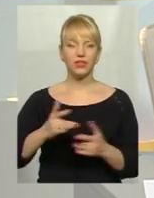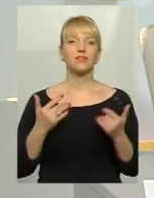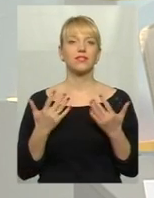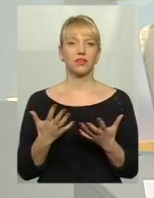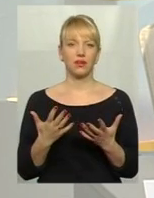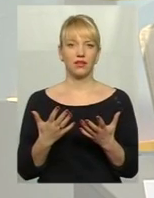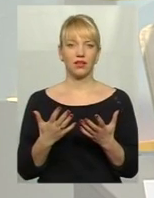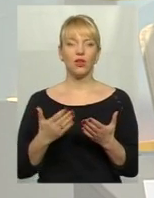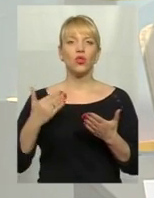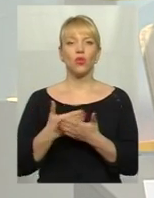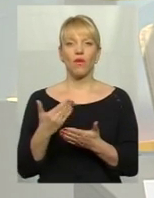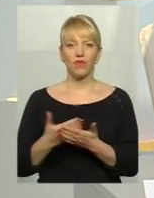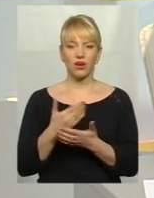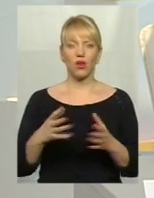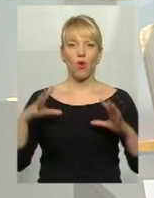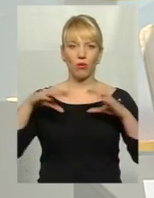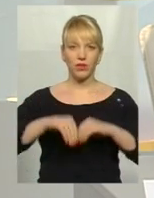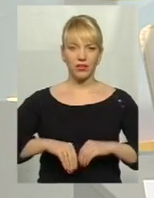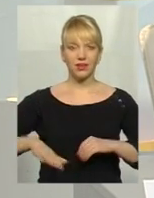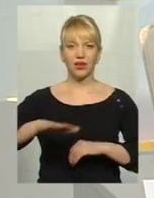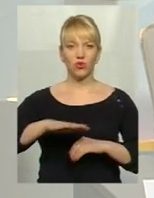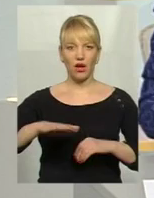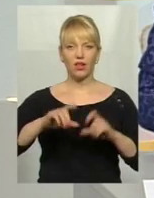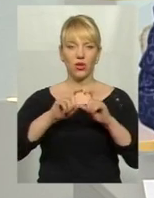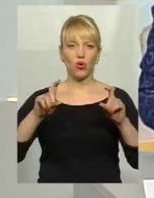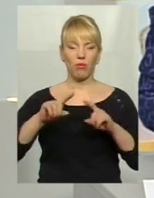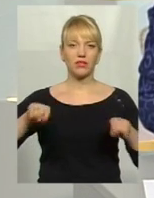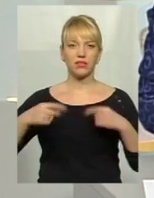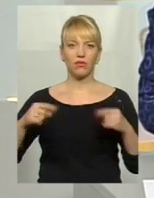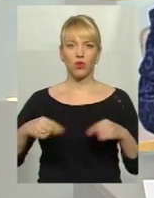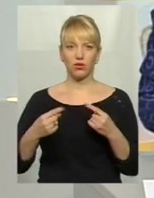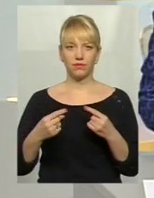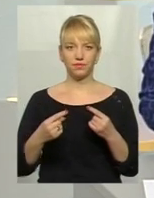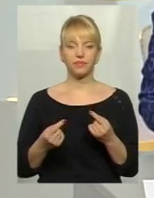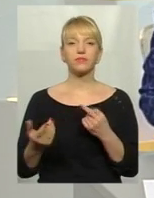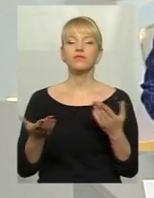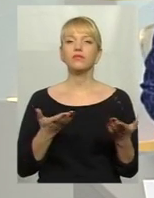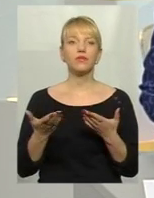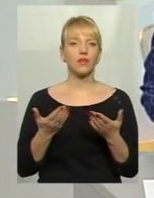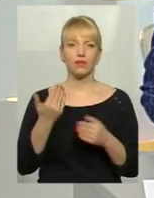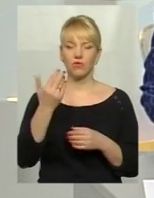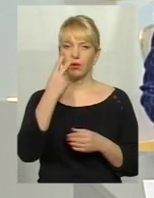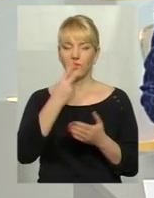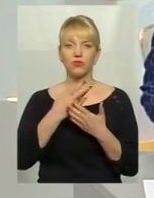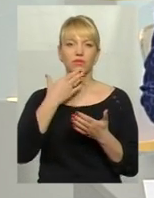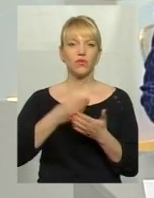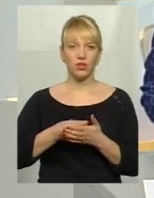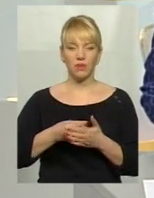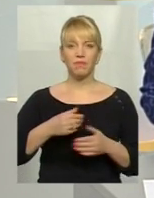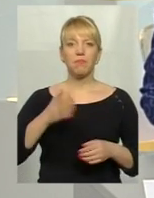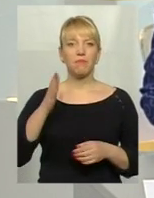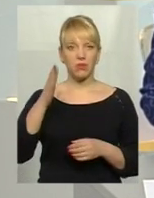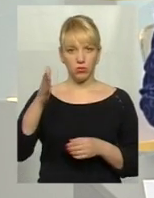Скільки нових об'єднаних територіальних громад створено? Яким вони бачать своє майбутнє?